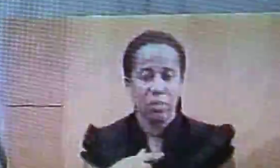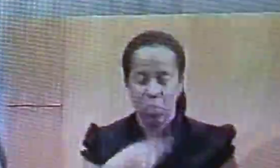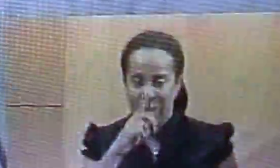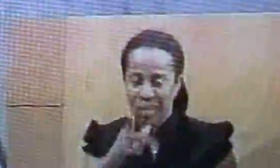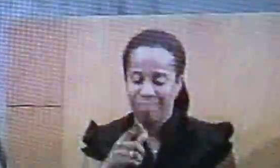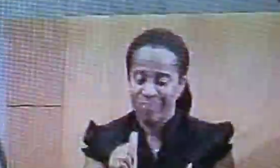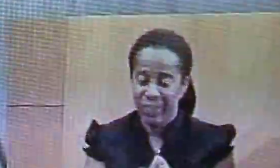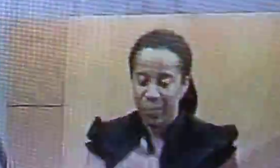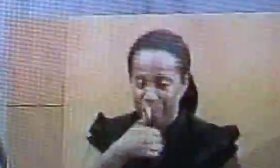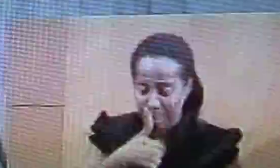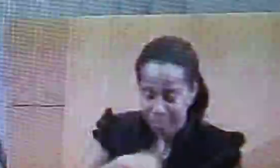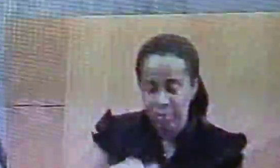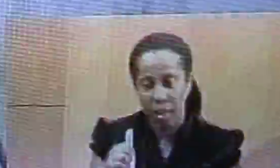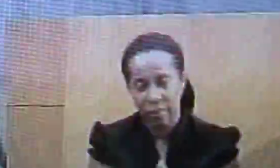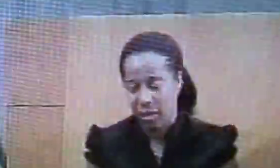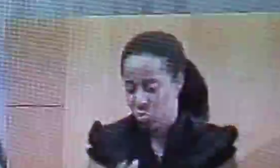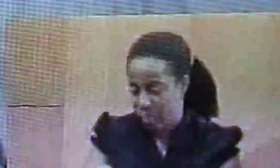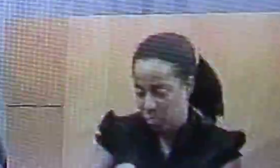contraint avec la commission d'appel d'offres